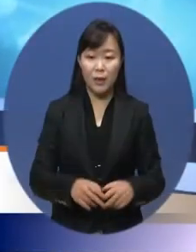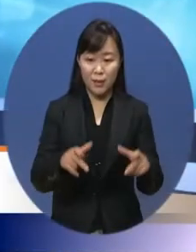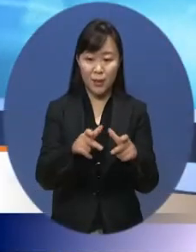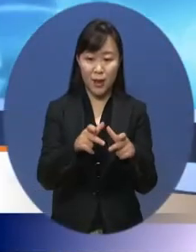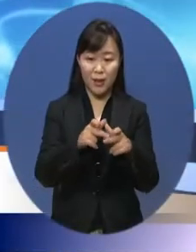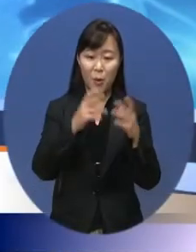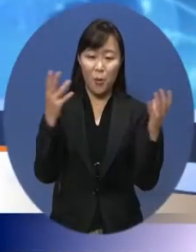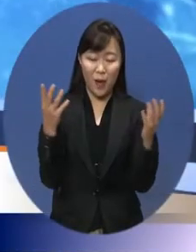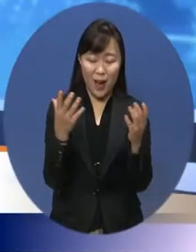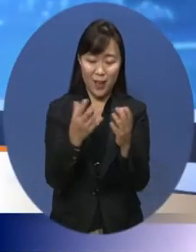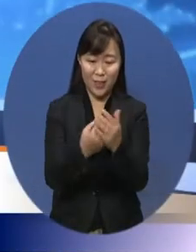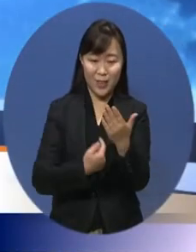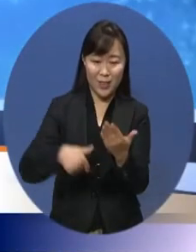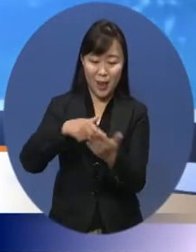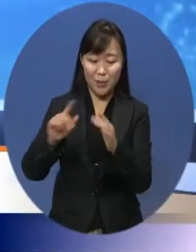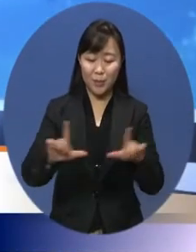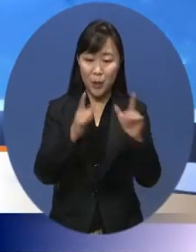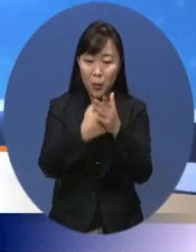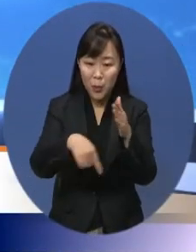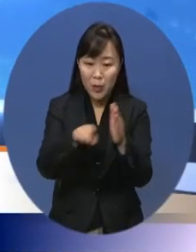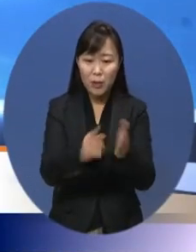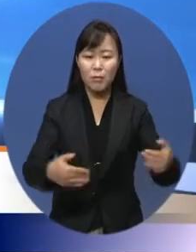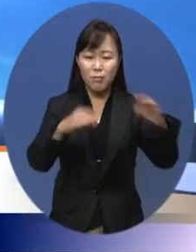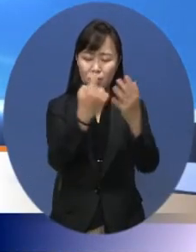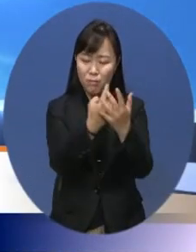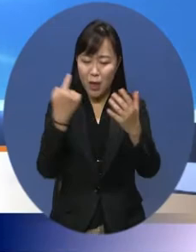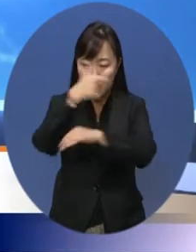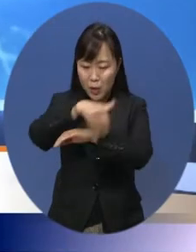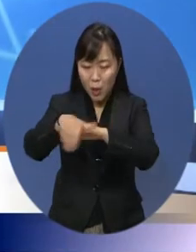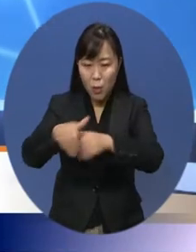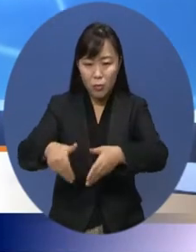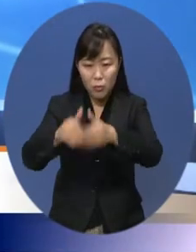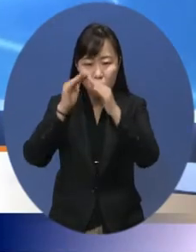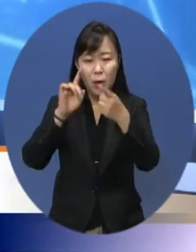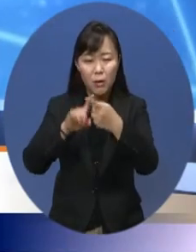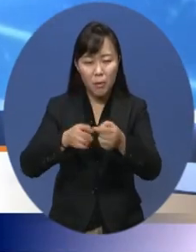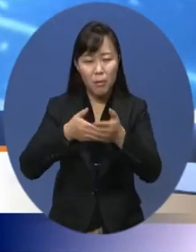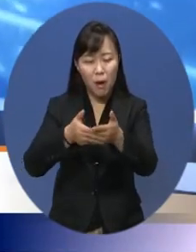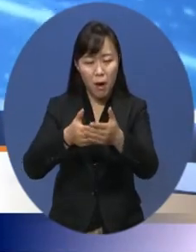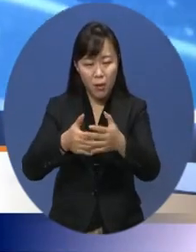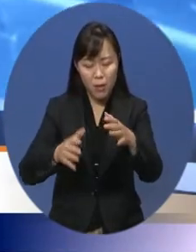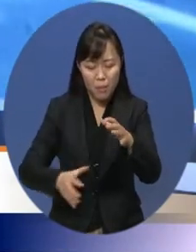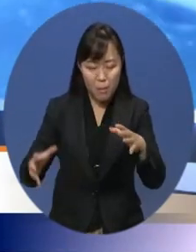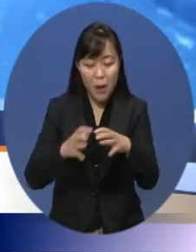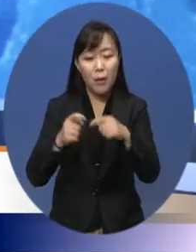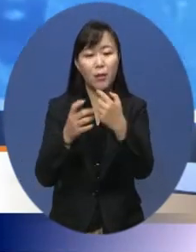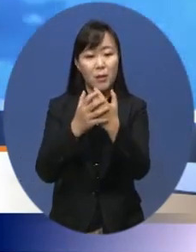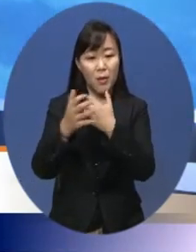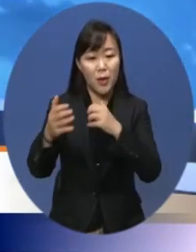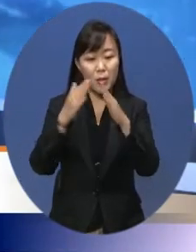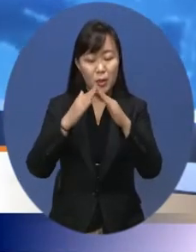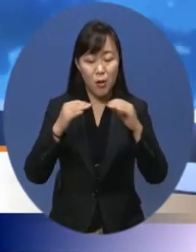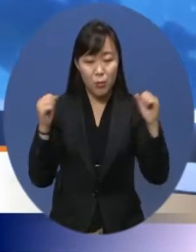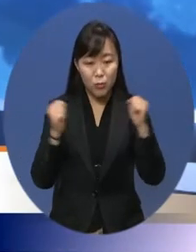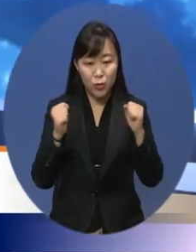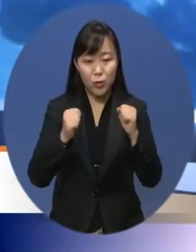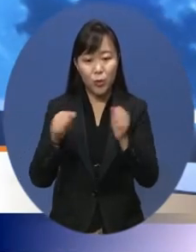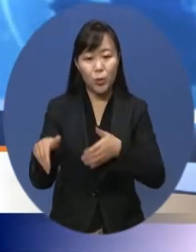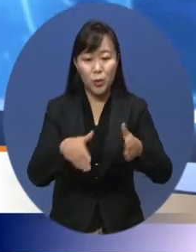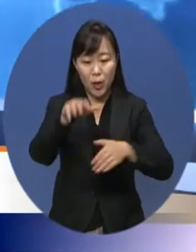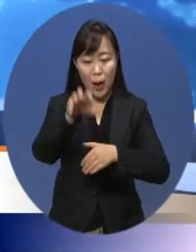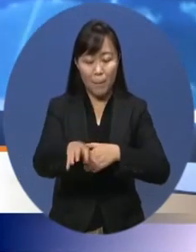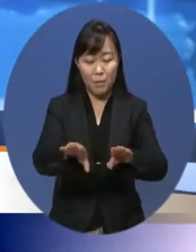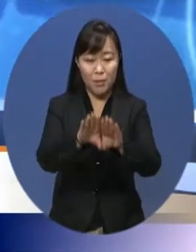장애인들의 완전한 자립을 위해 탈시설 계획 수립을 촉구하는 결의대회가 전라북도 도청 앞에서